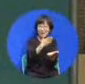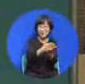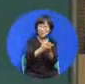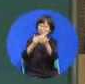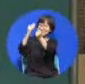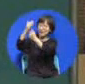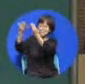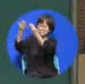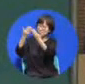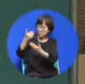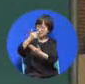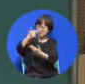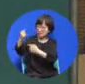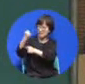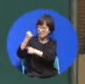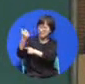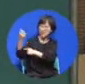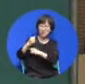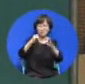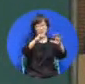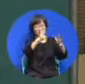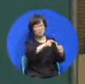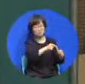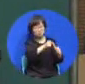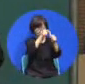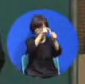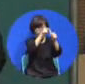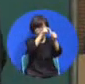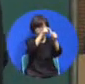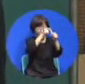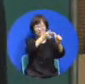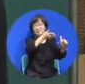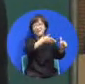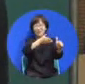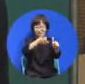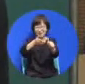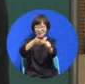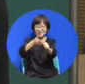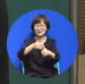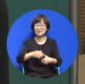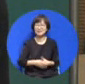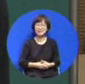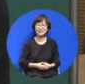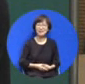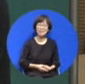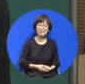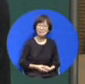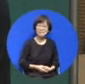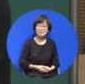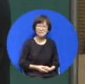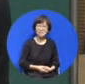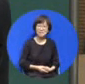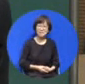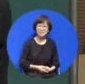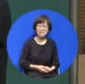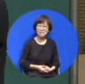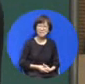세상을 살려라. So save the world not with your effort and your diligence, but with the strength that comes from God.